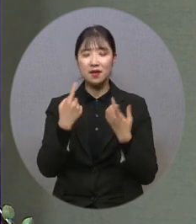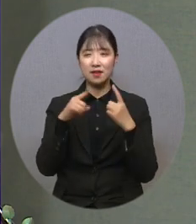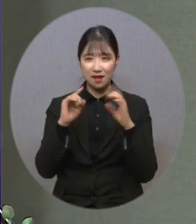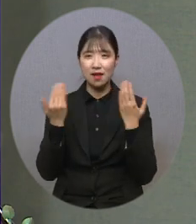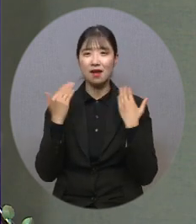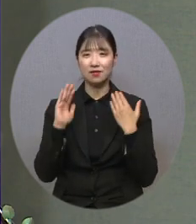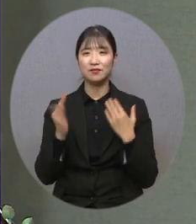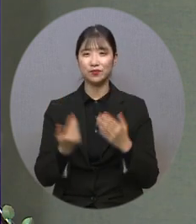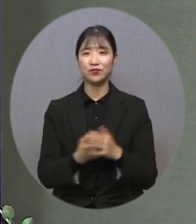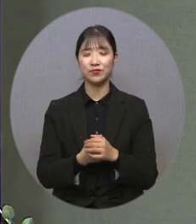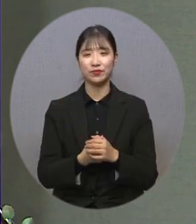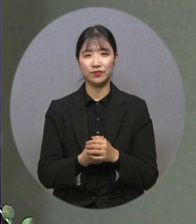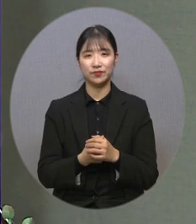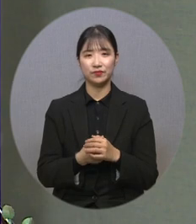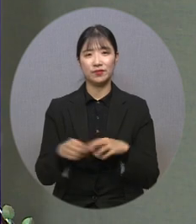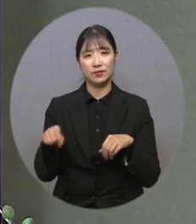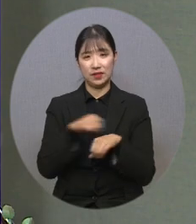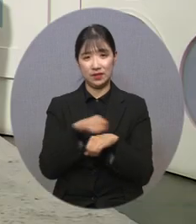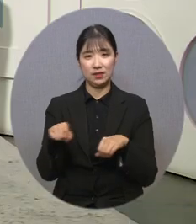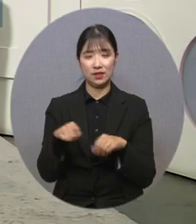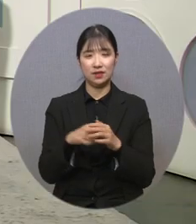네. 특히 그